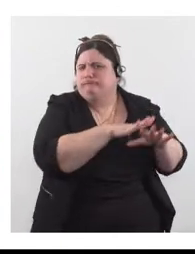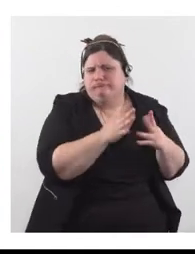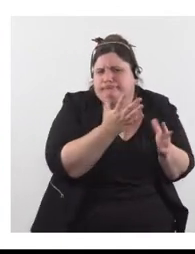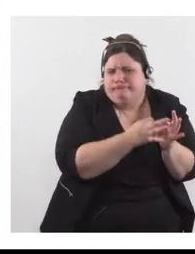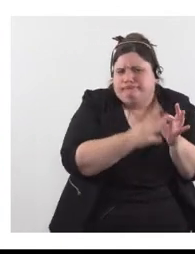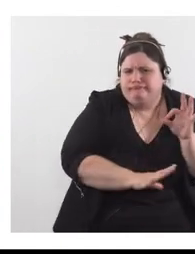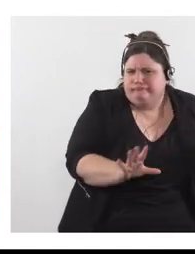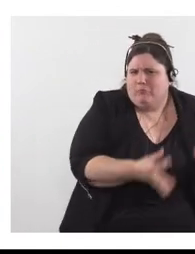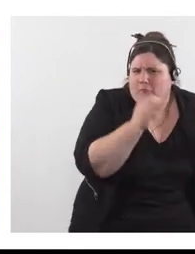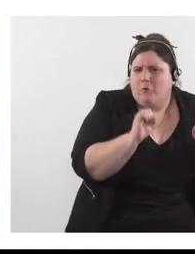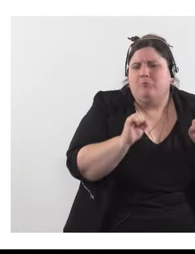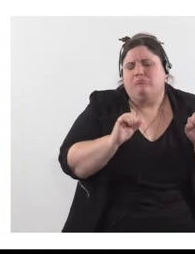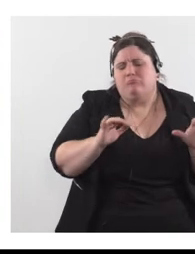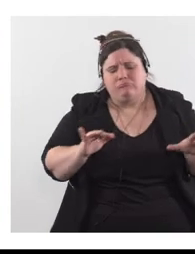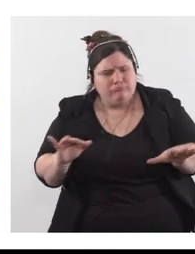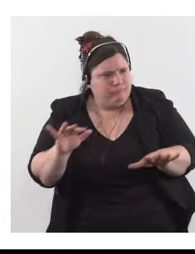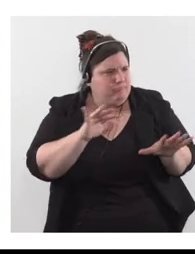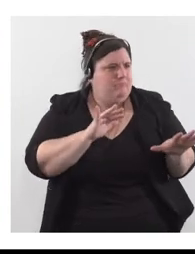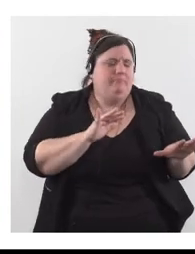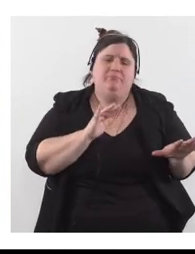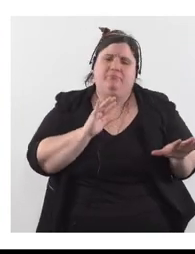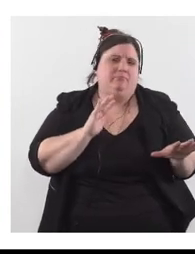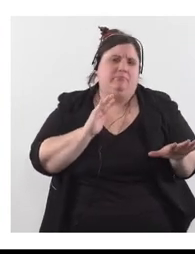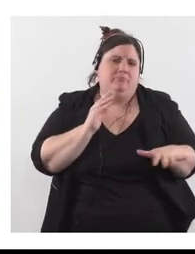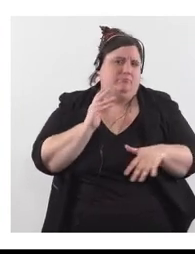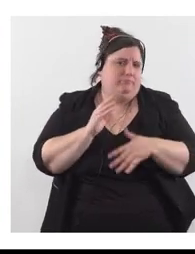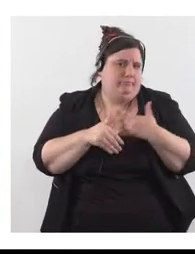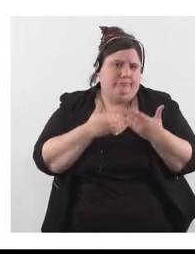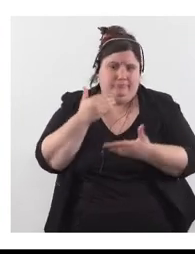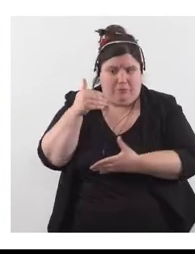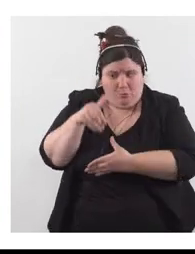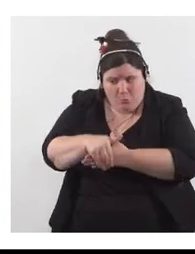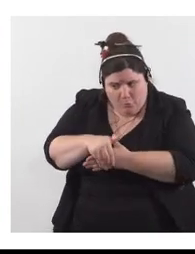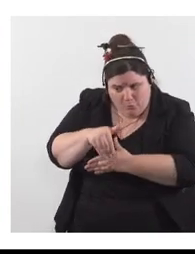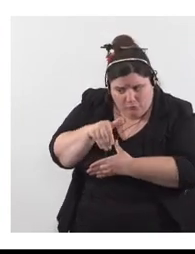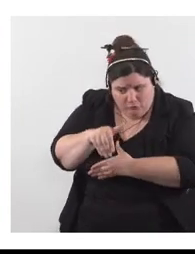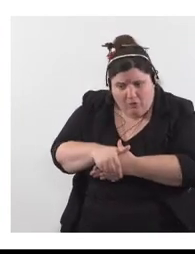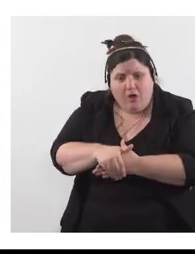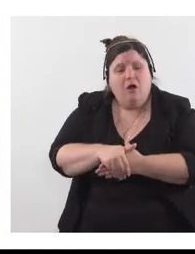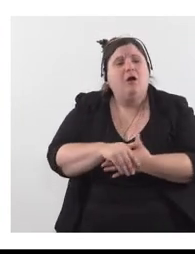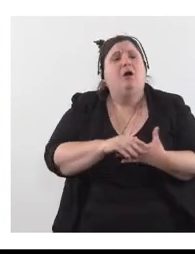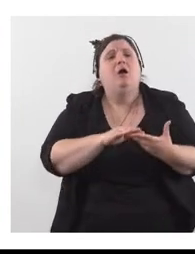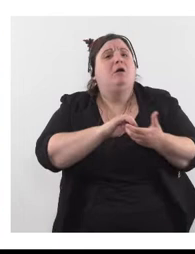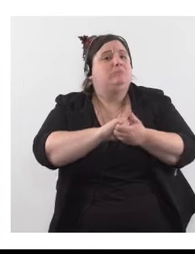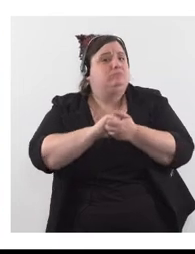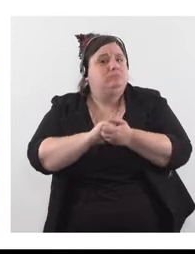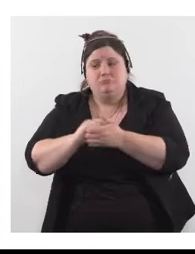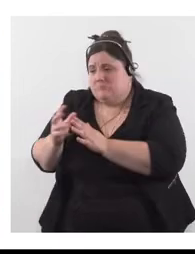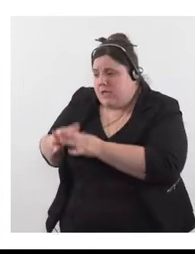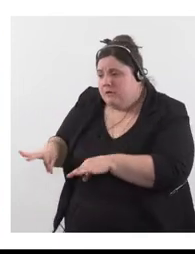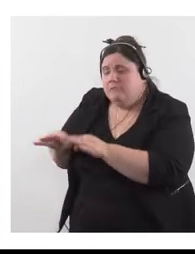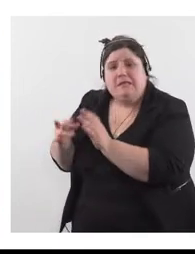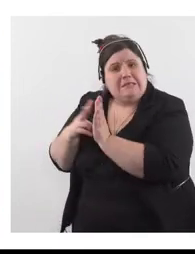soir même, j'ai contacté des amis syriens pour